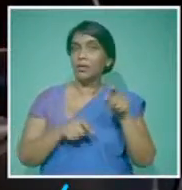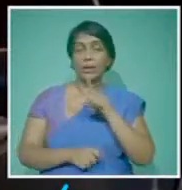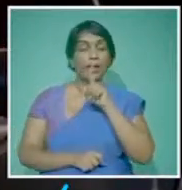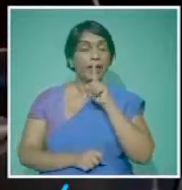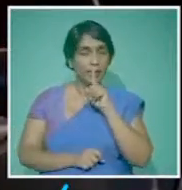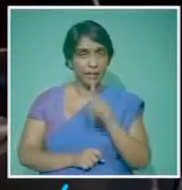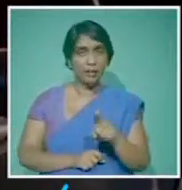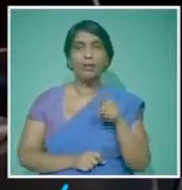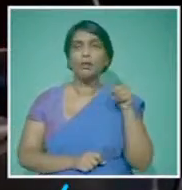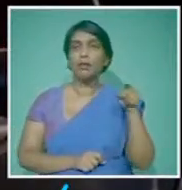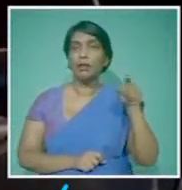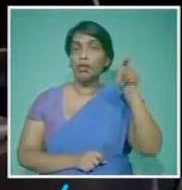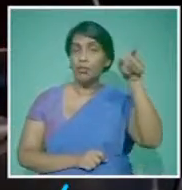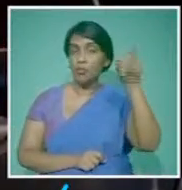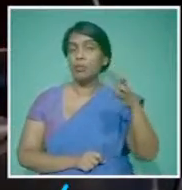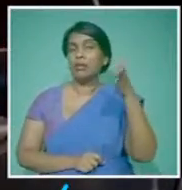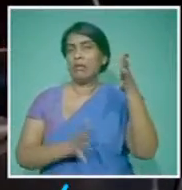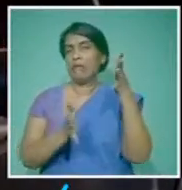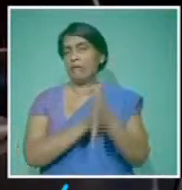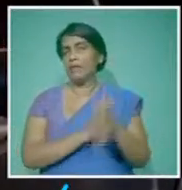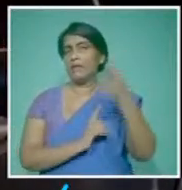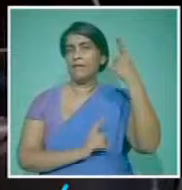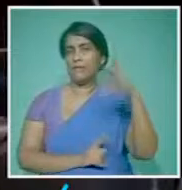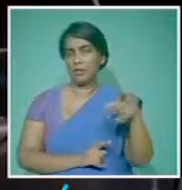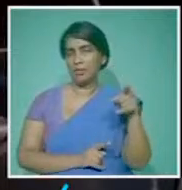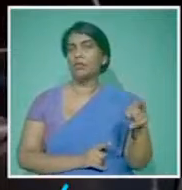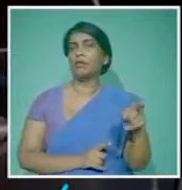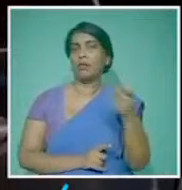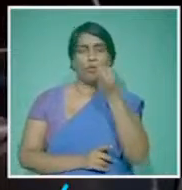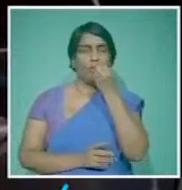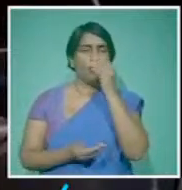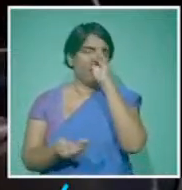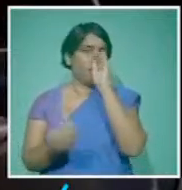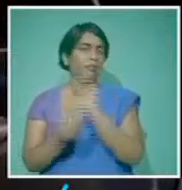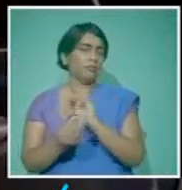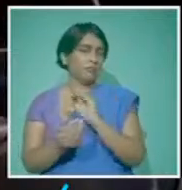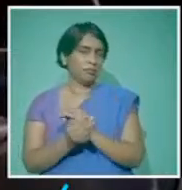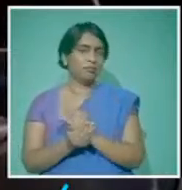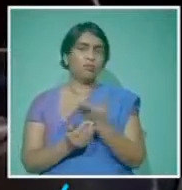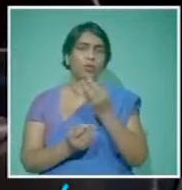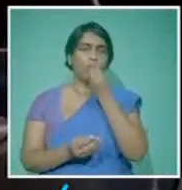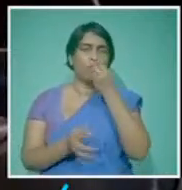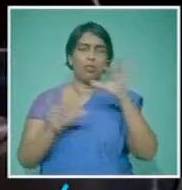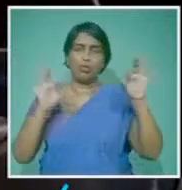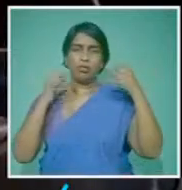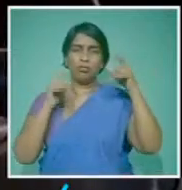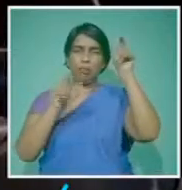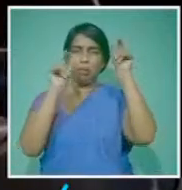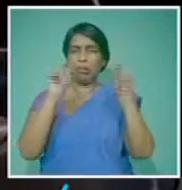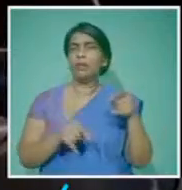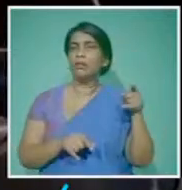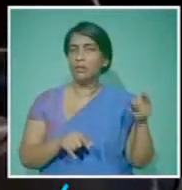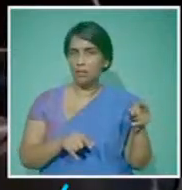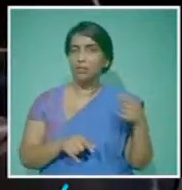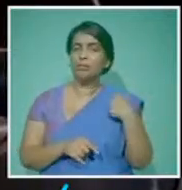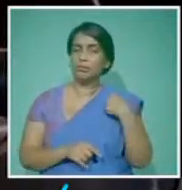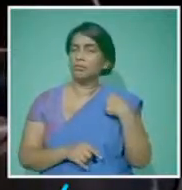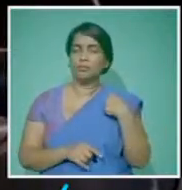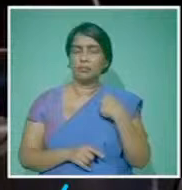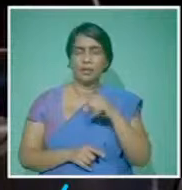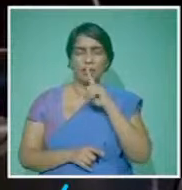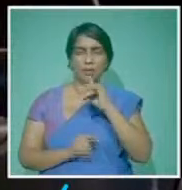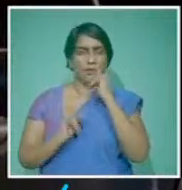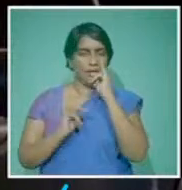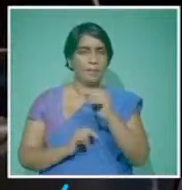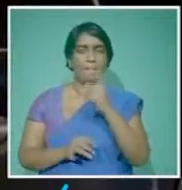නම් මේ ඒ මිනිස්සුන්ගේ වැරැද්ද නිසා තමයි මේ ආහාර සුරක්ෂිත භාවය හෝ මන්ද පෝෂණය ඇති වෙන්නේ කියලා මම හිතන්නේ ඒක